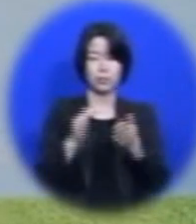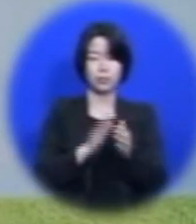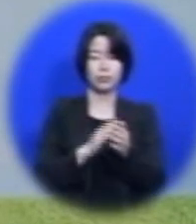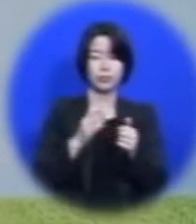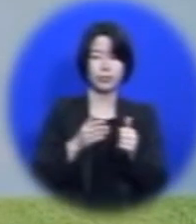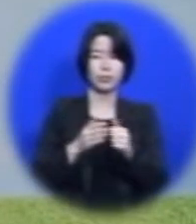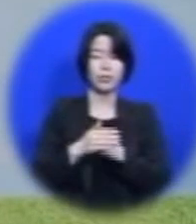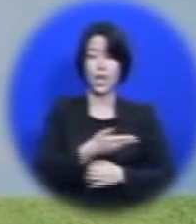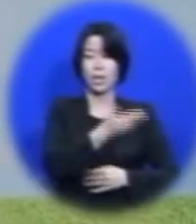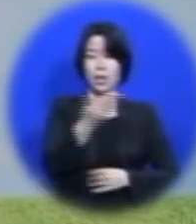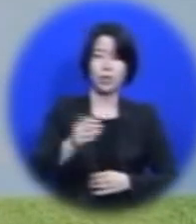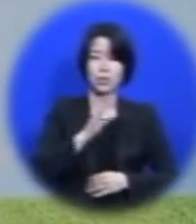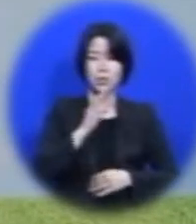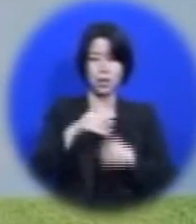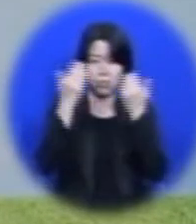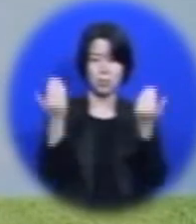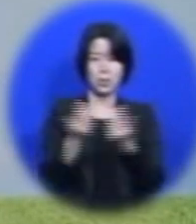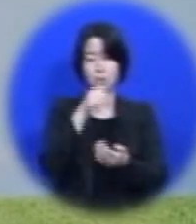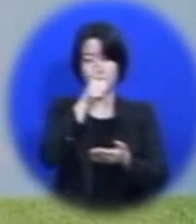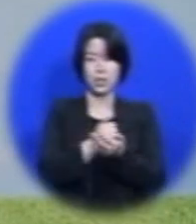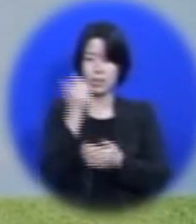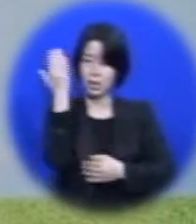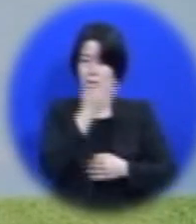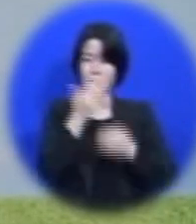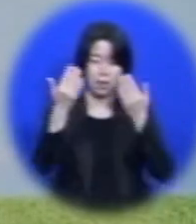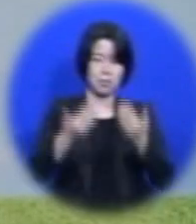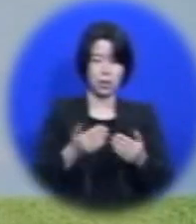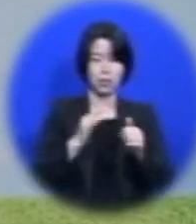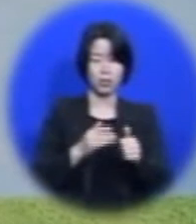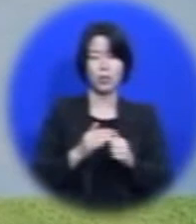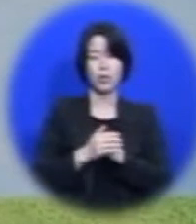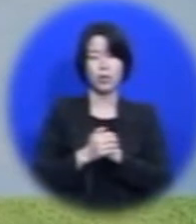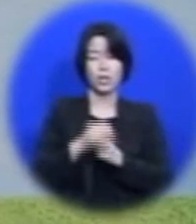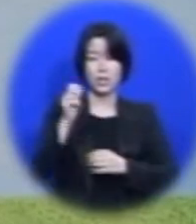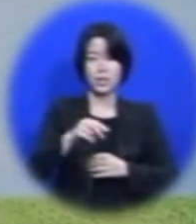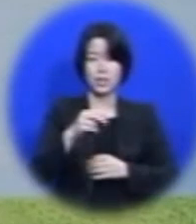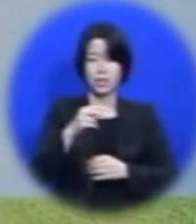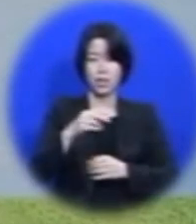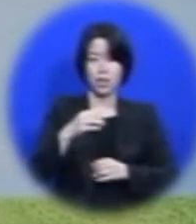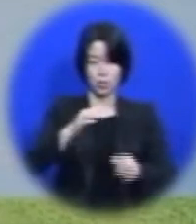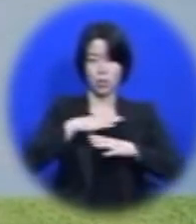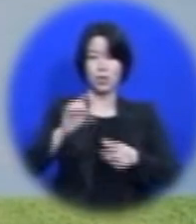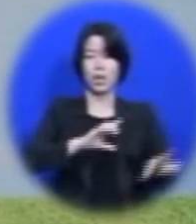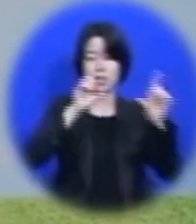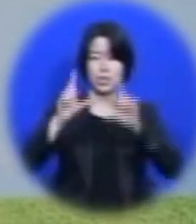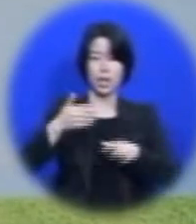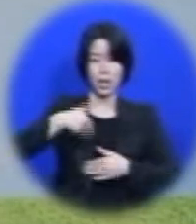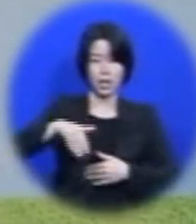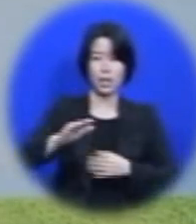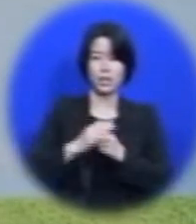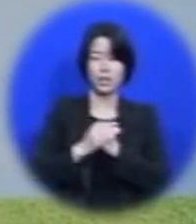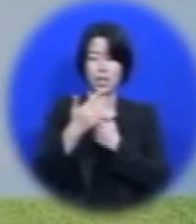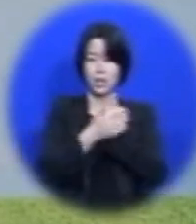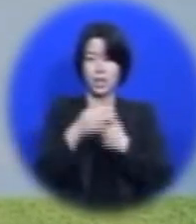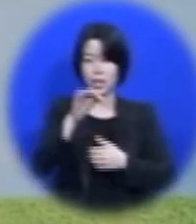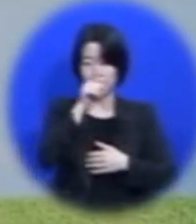여러분이 정말 모든 죄에서 깨끗함을 받으시고 그리고 그 놀라운 삶을 살아가는